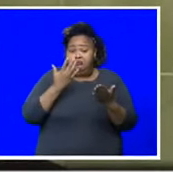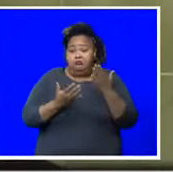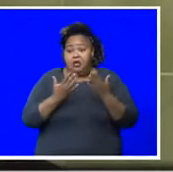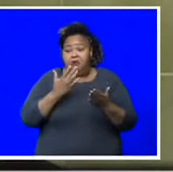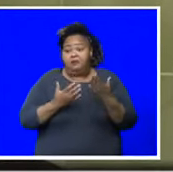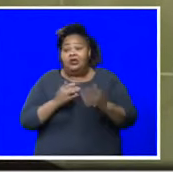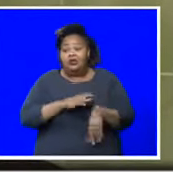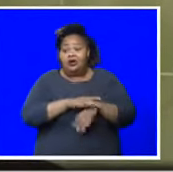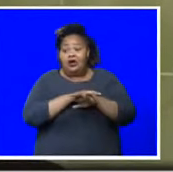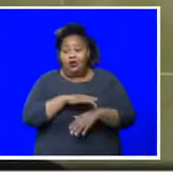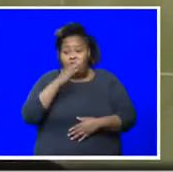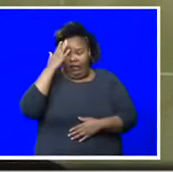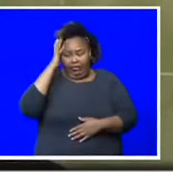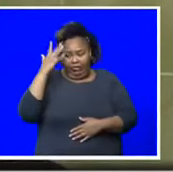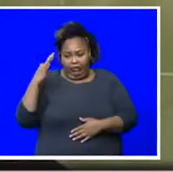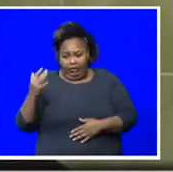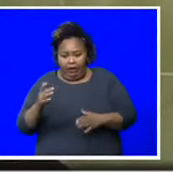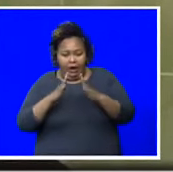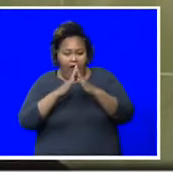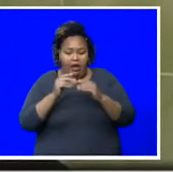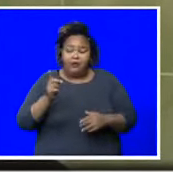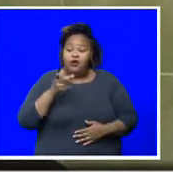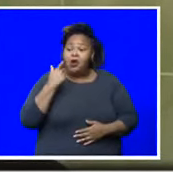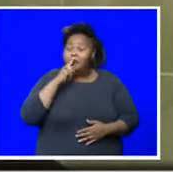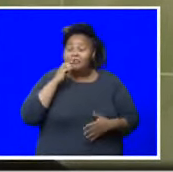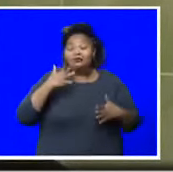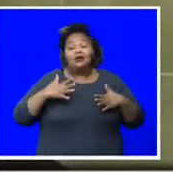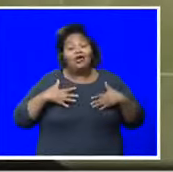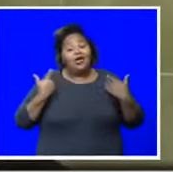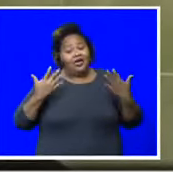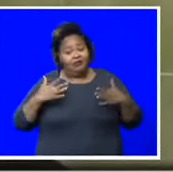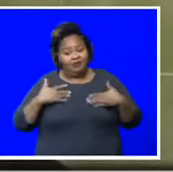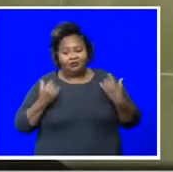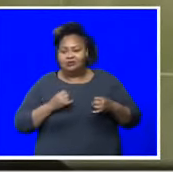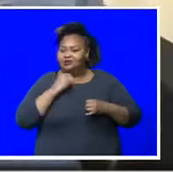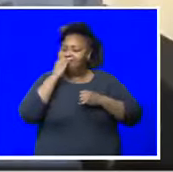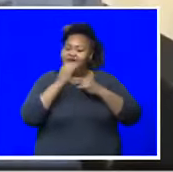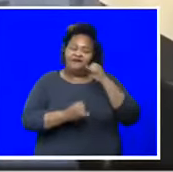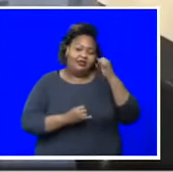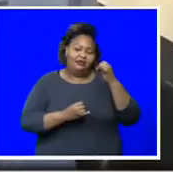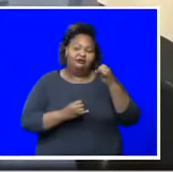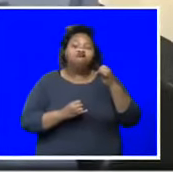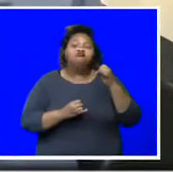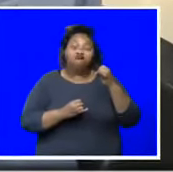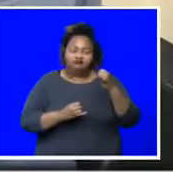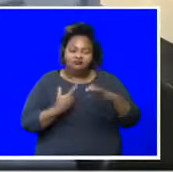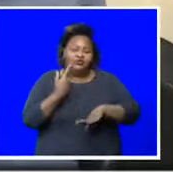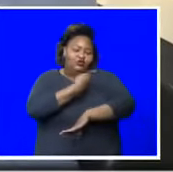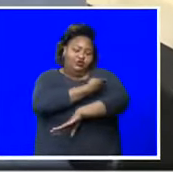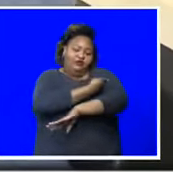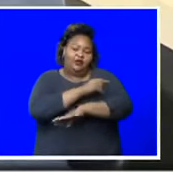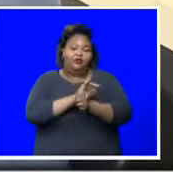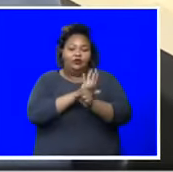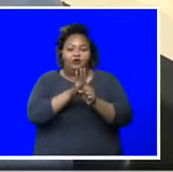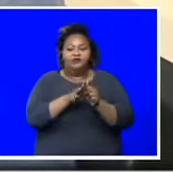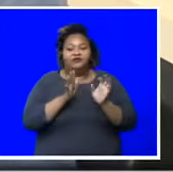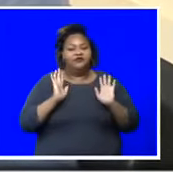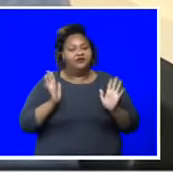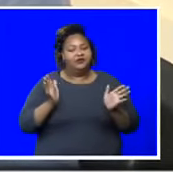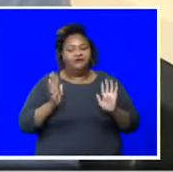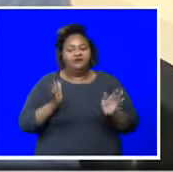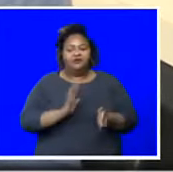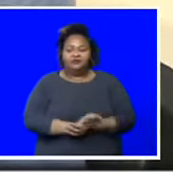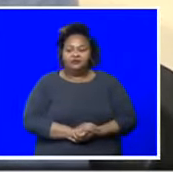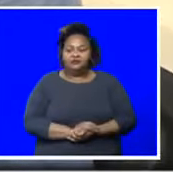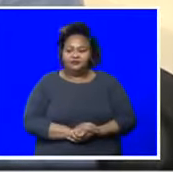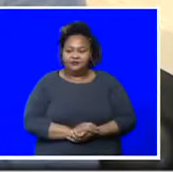ngenda njani but nje I'm so glad ukuthi finally I'm going to get my first